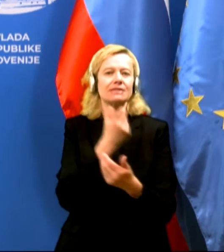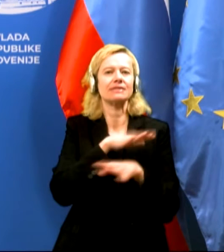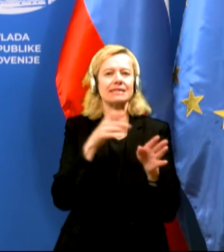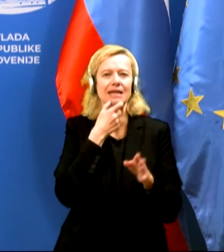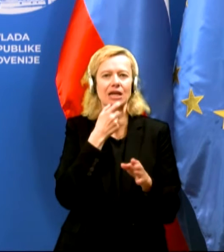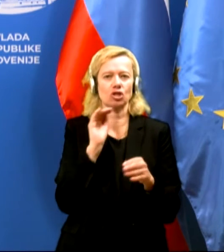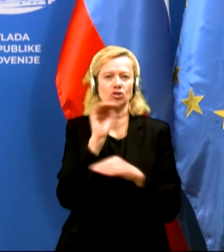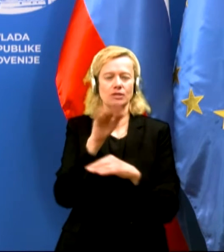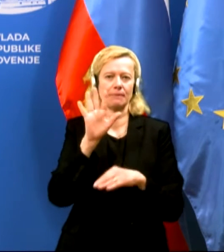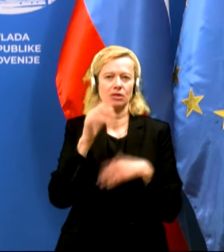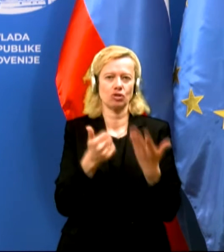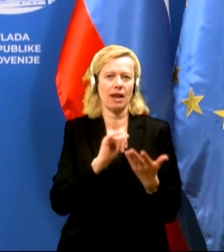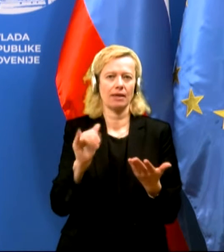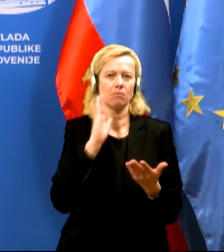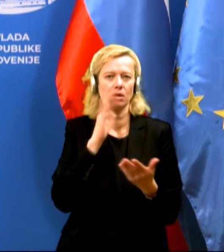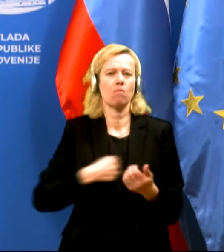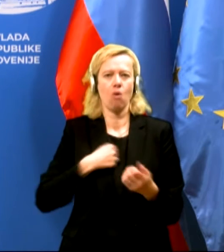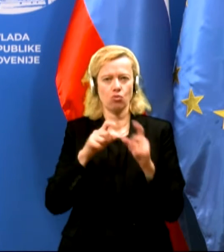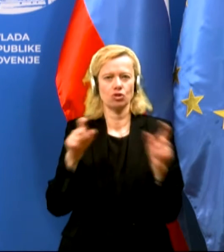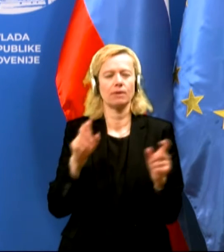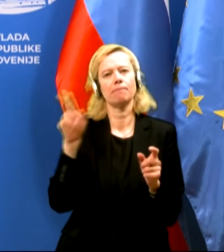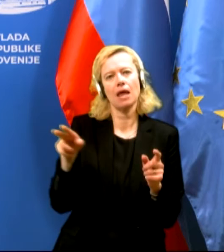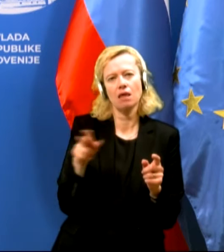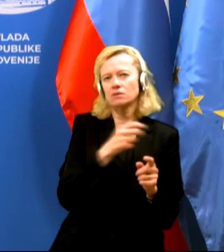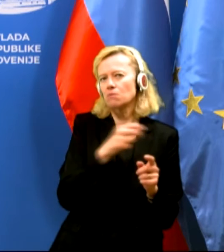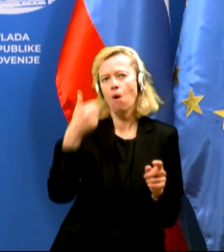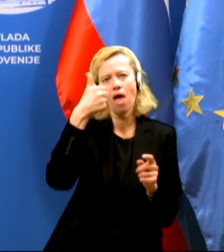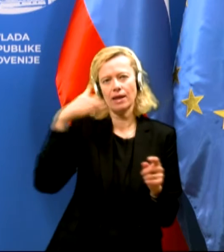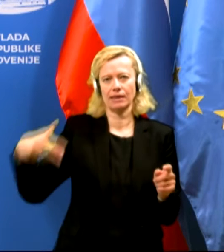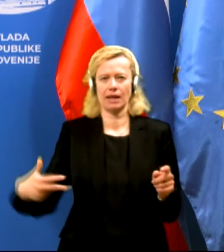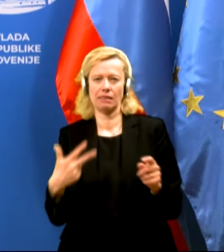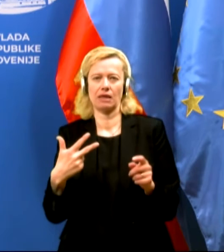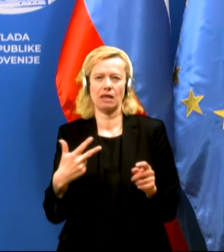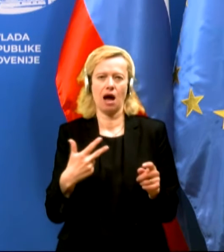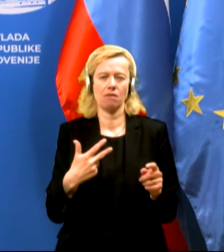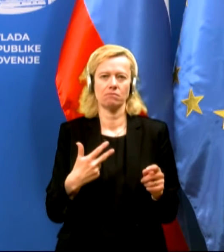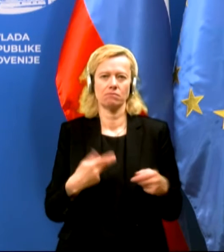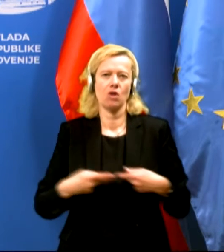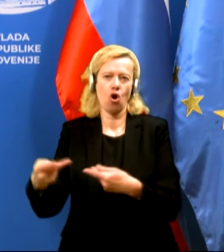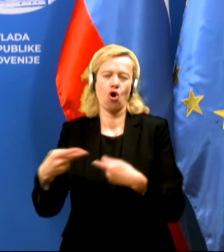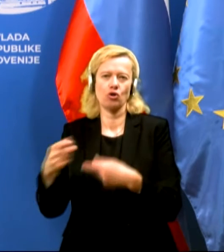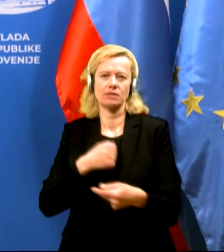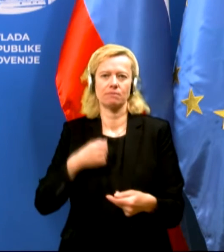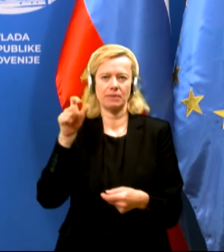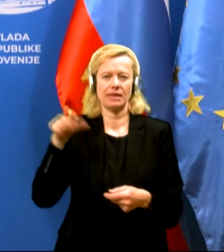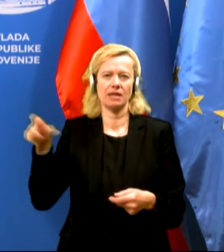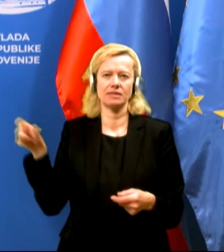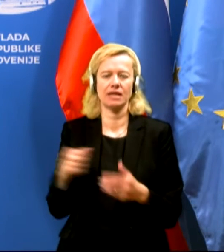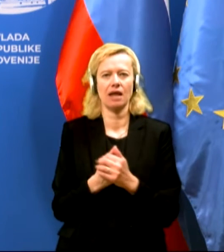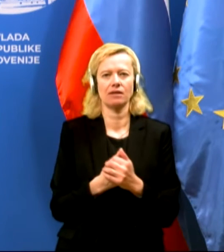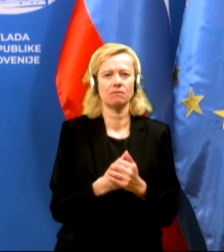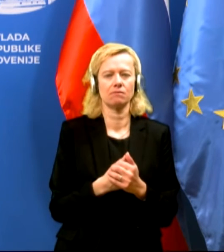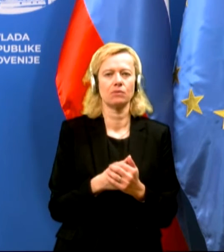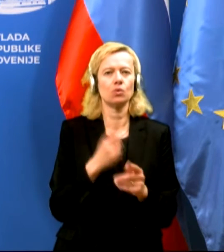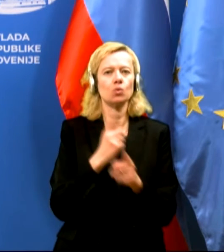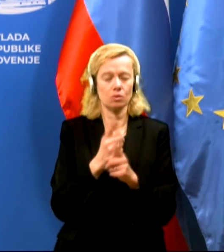65 let, bi bolnišnice imele samo eno tretjino hospitaliziranih in tudi